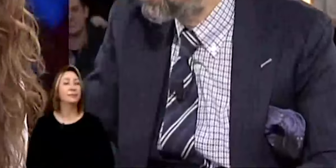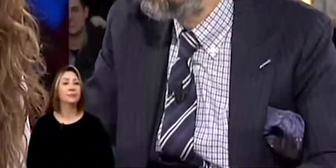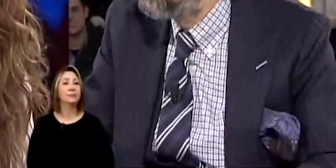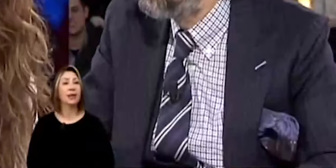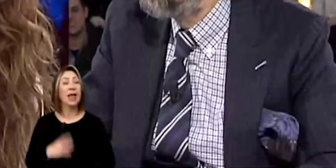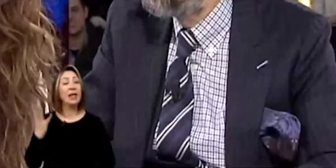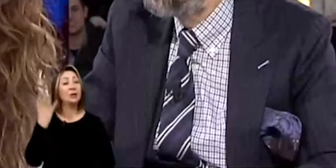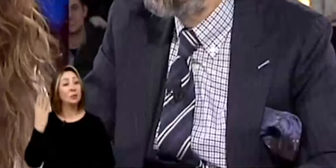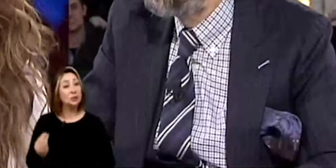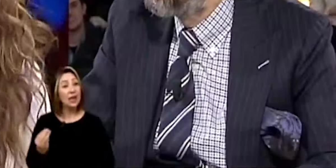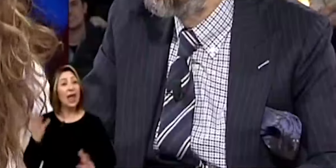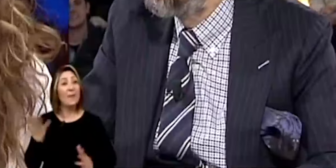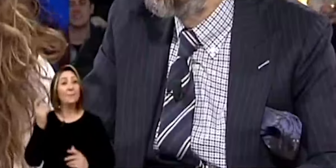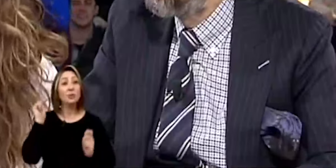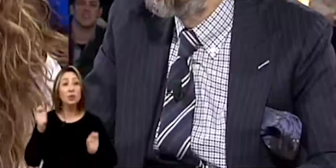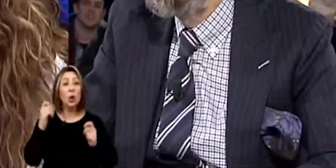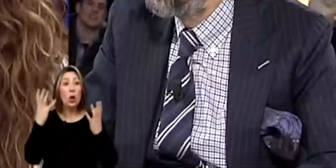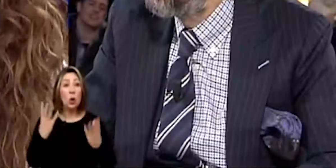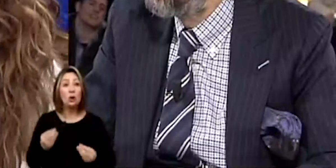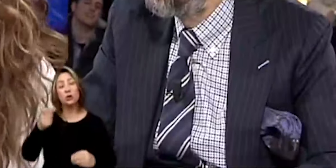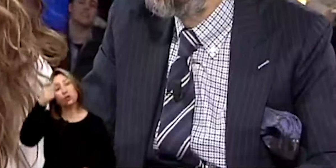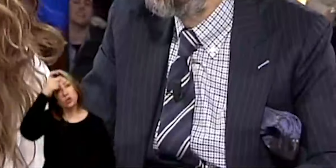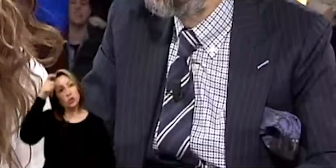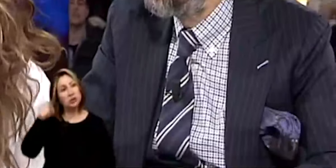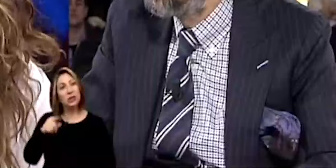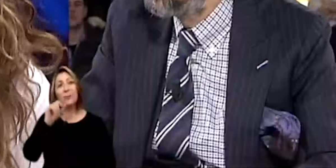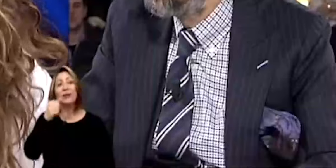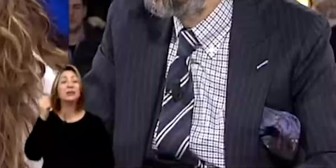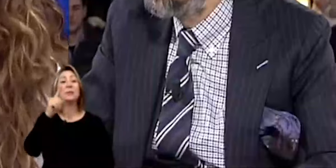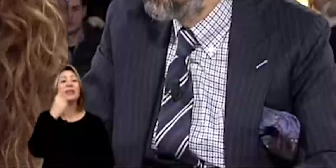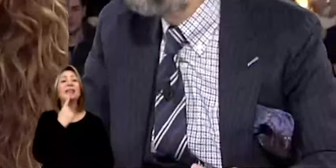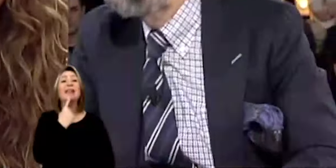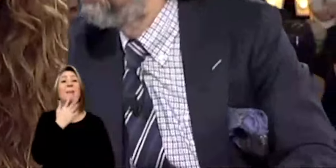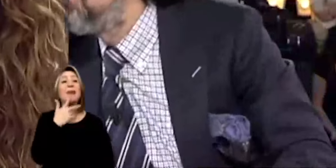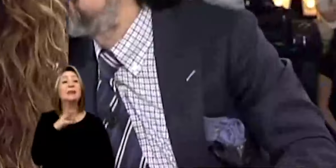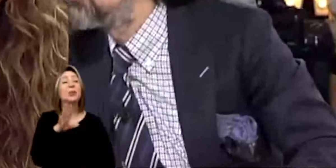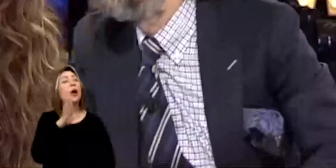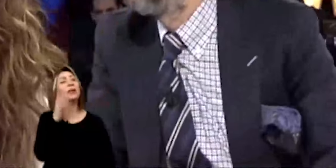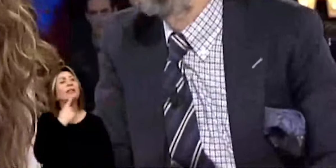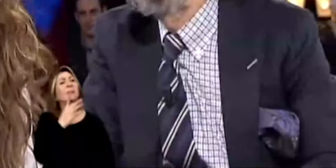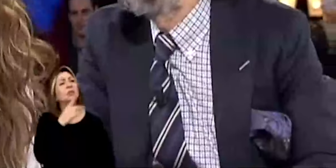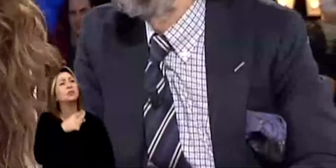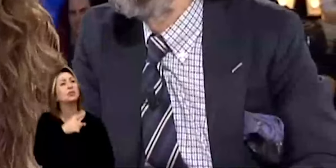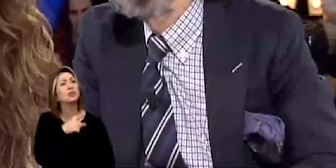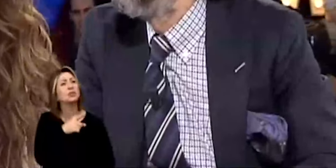Hem en güzeli hem en zor olanı bence Türkçe çünkü hiç başka bir dile benzemiyor. Hangi dilleri biliyorsun?